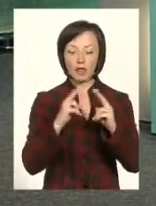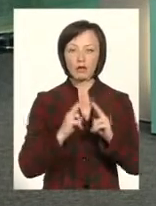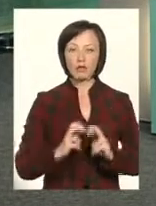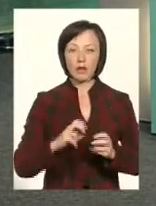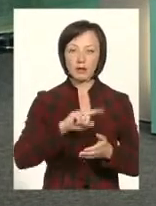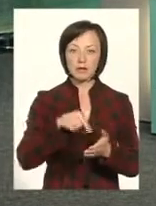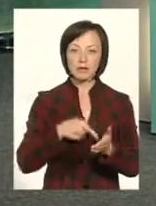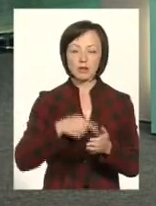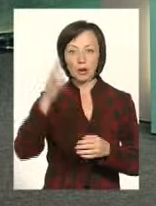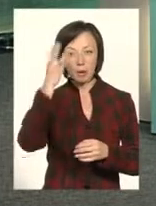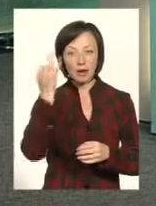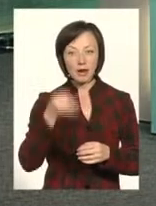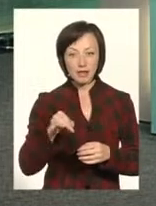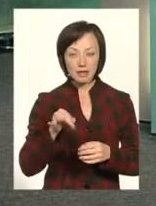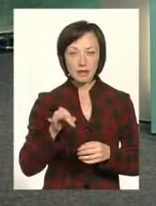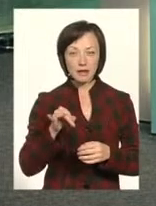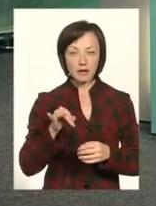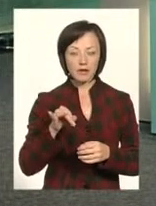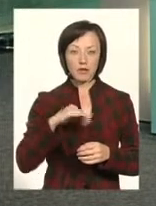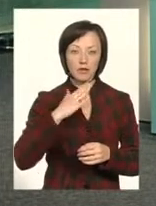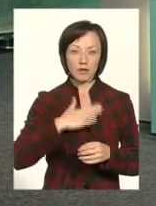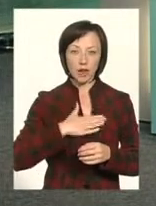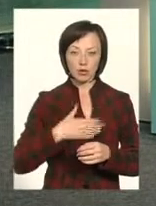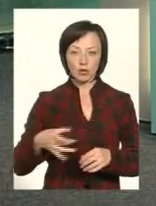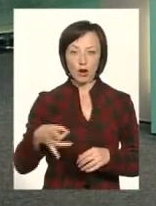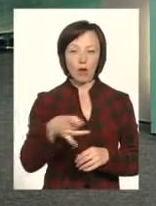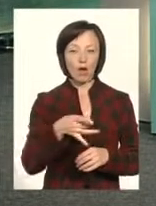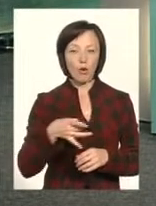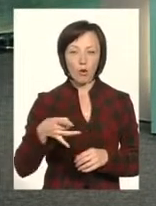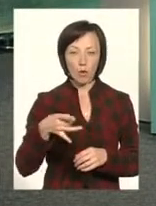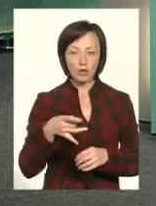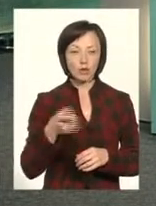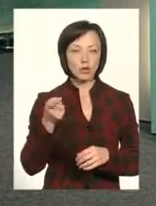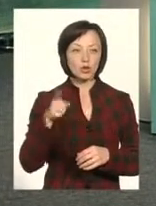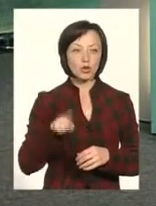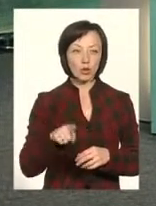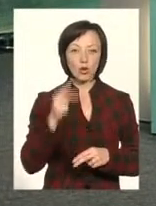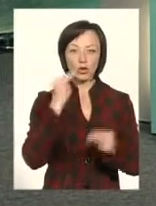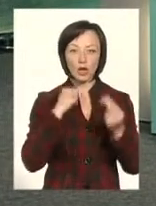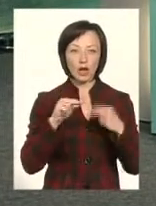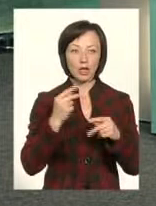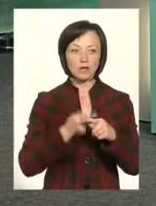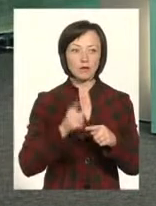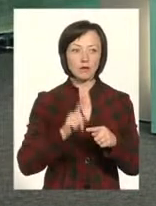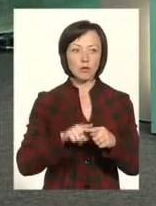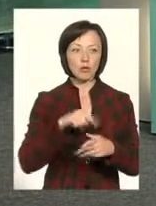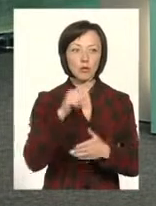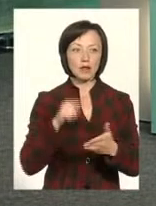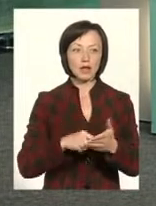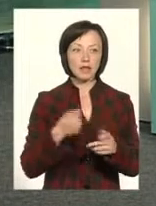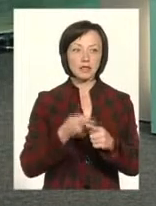аналізувати місто Хмельницький в нашому регіоні, то найкраще в цьому питанні –